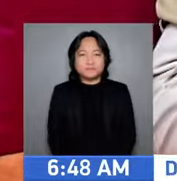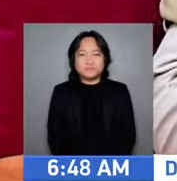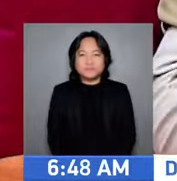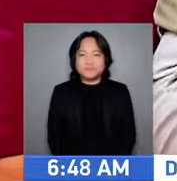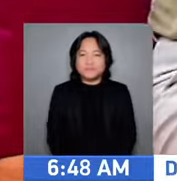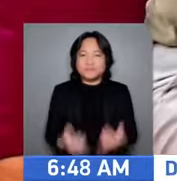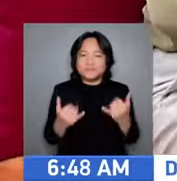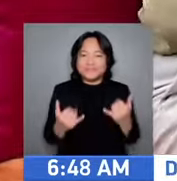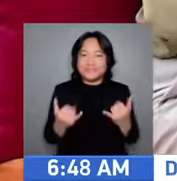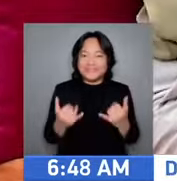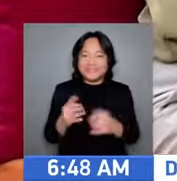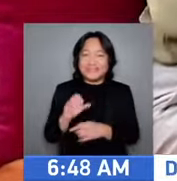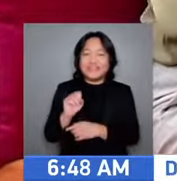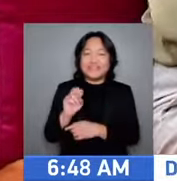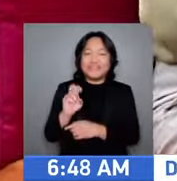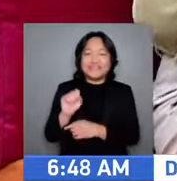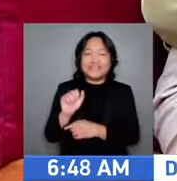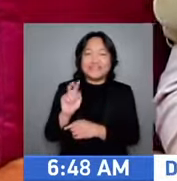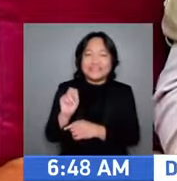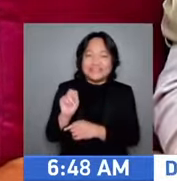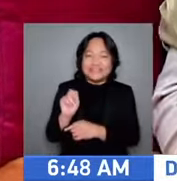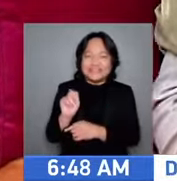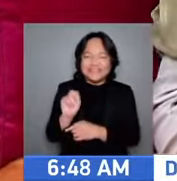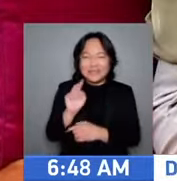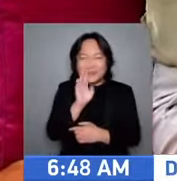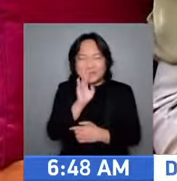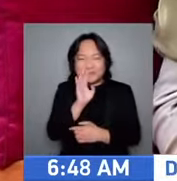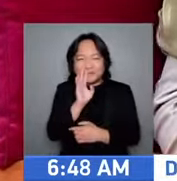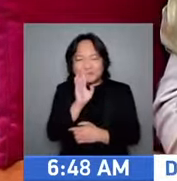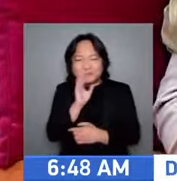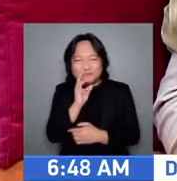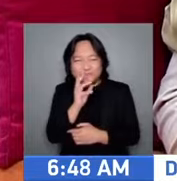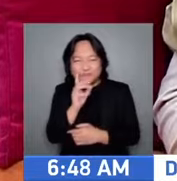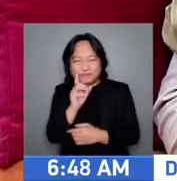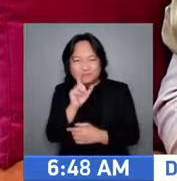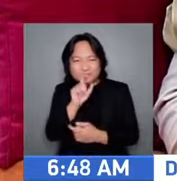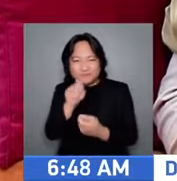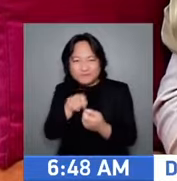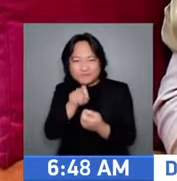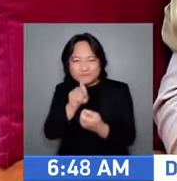Enriquez. Isahin mo ng tama yan. Na-miss kita. Oh, miss you too. Miss you, na-miss ka miss namin, of